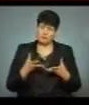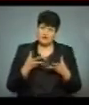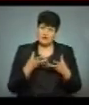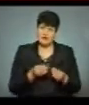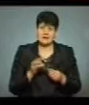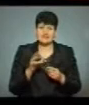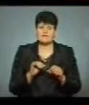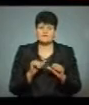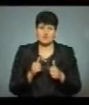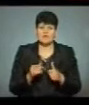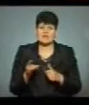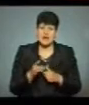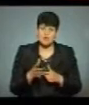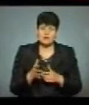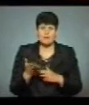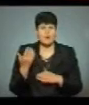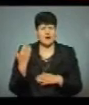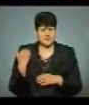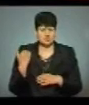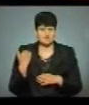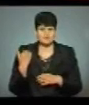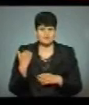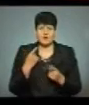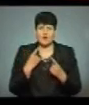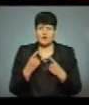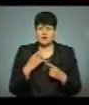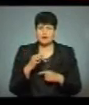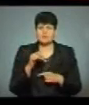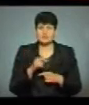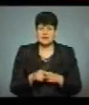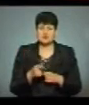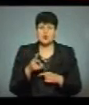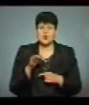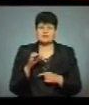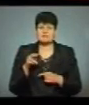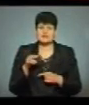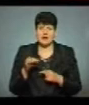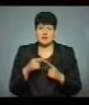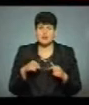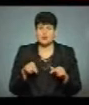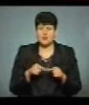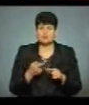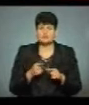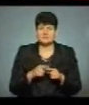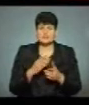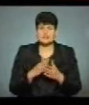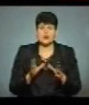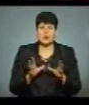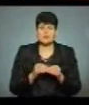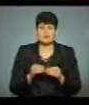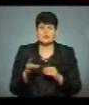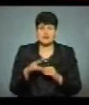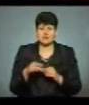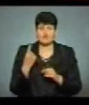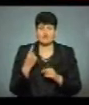на формування районів, тому що раніше говорилося про те, що госпітальний округ – це як так званий буде об'єднання районів в